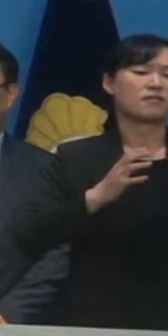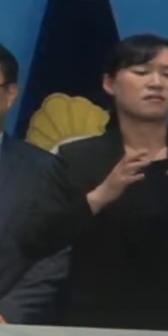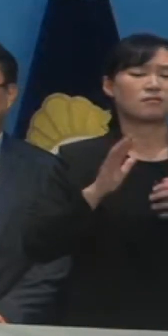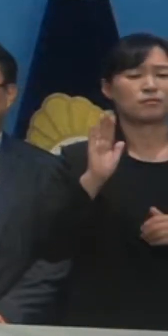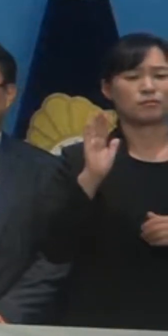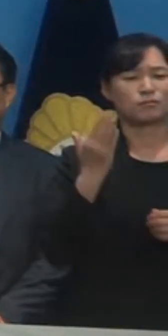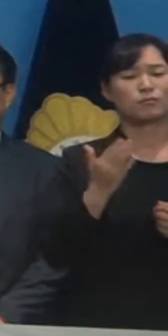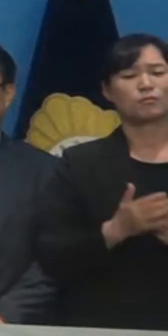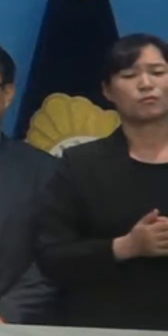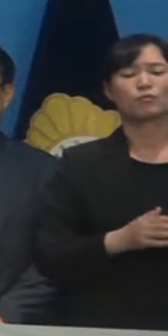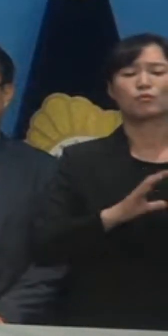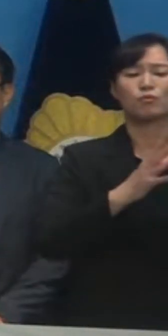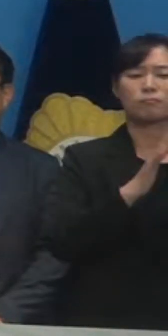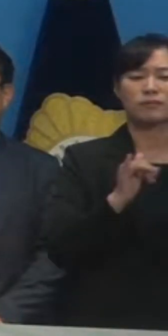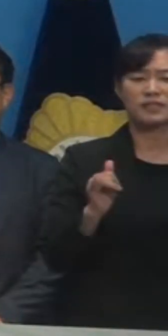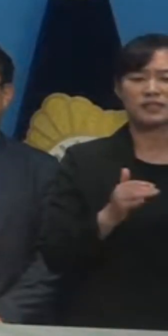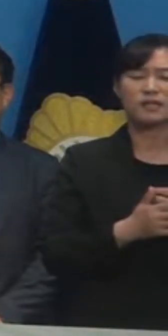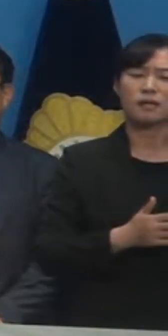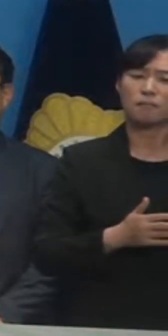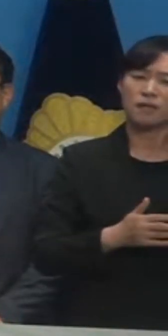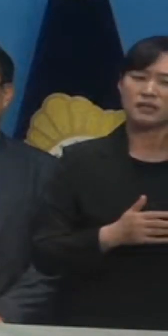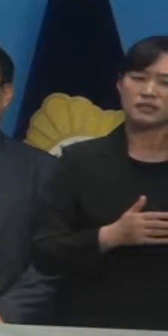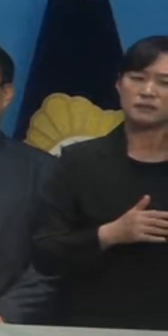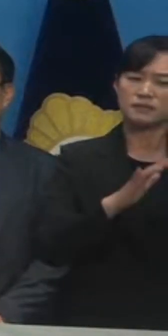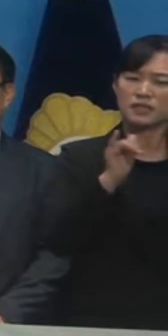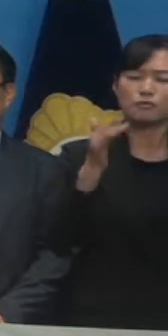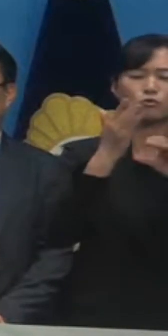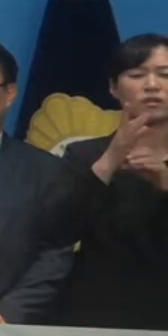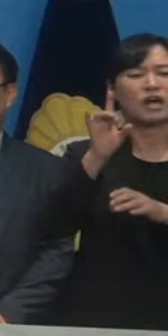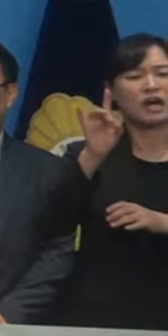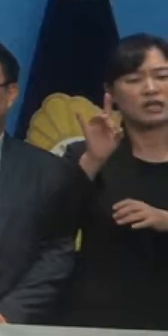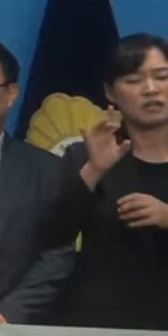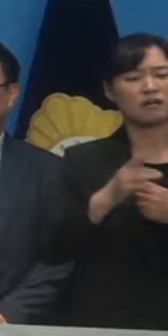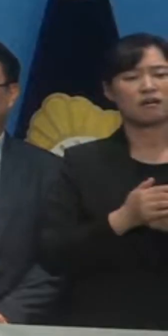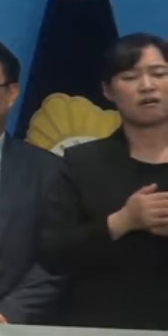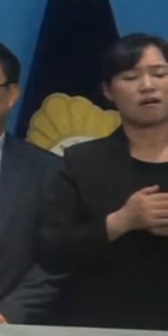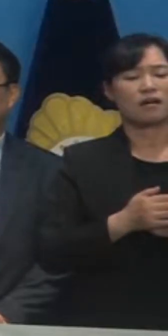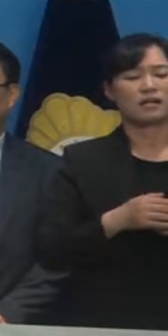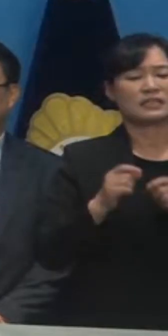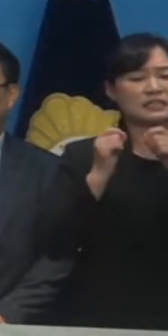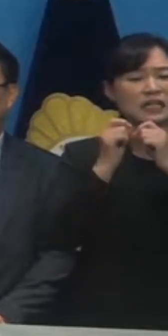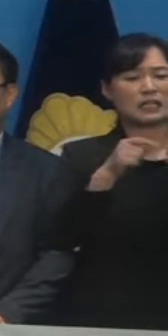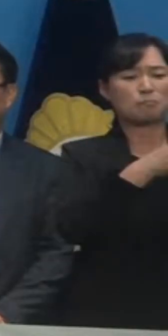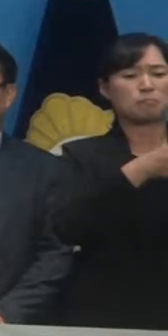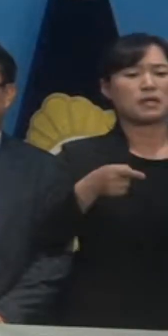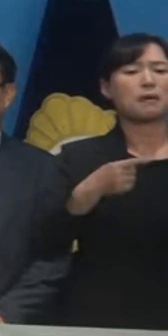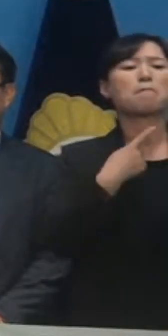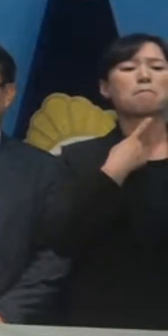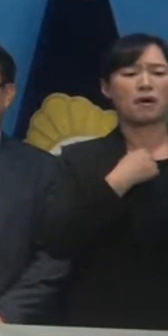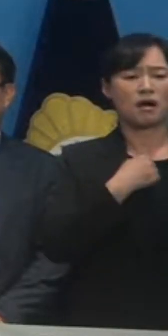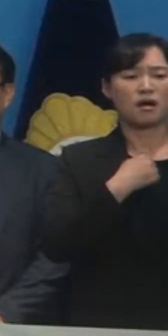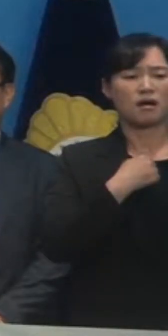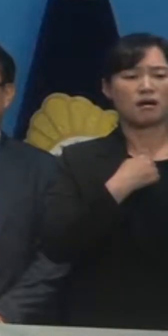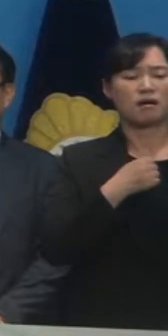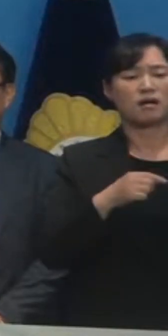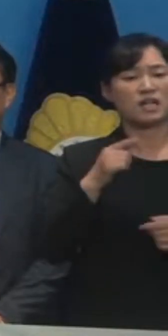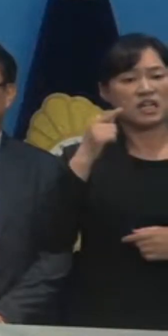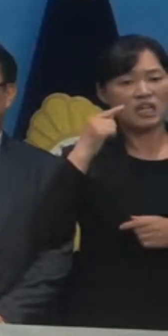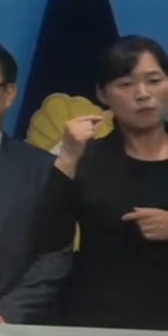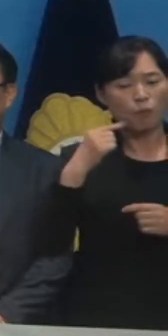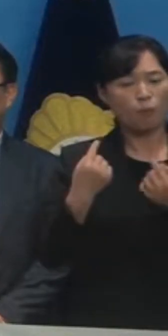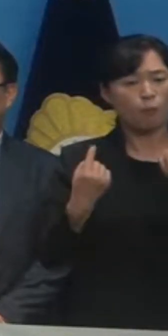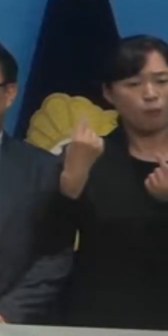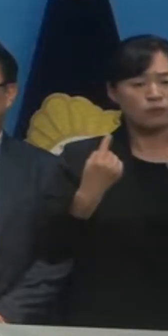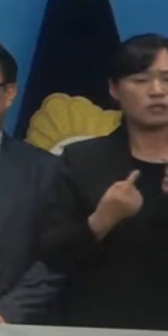전략되었으며 국민 80명당 1명이 사기 피해의 경험자로, 이는 일본에